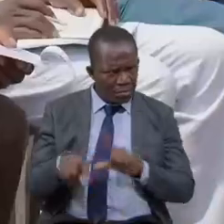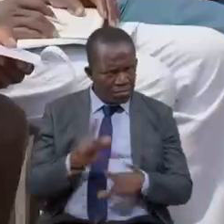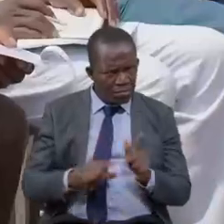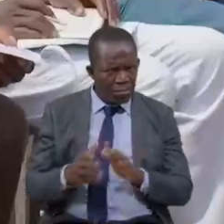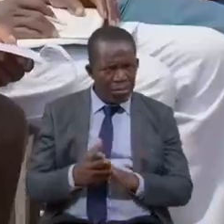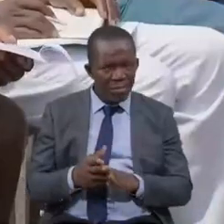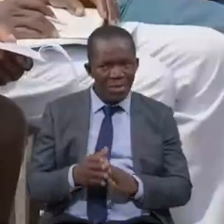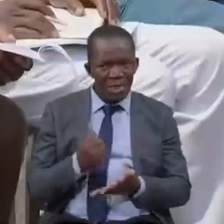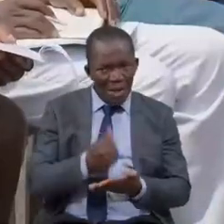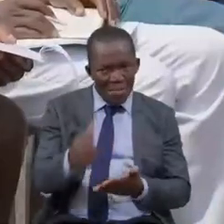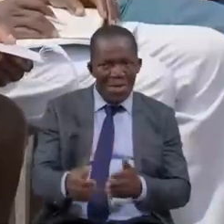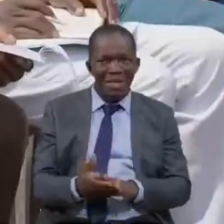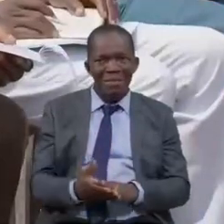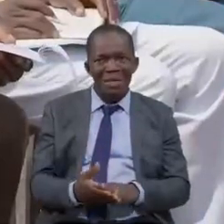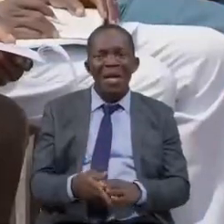Le type d'amen.